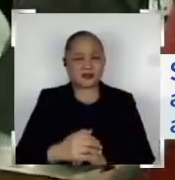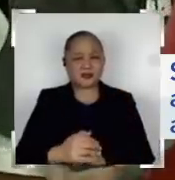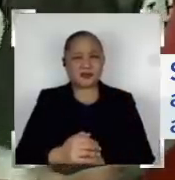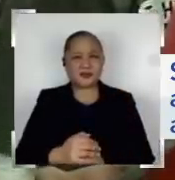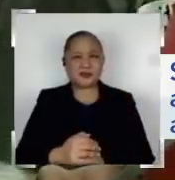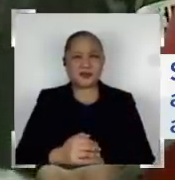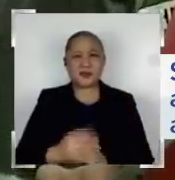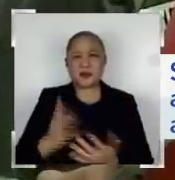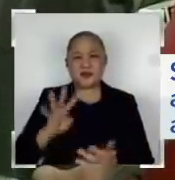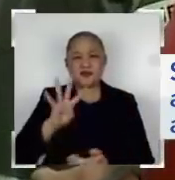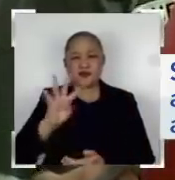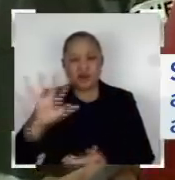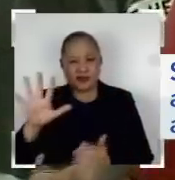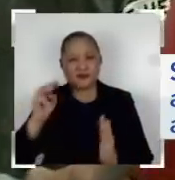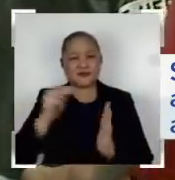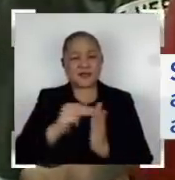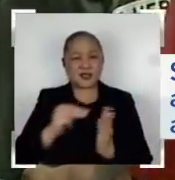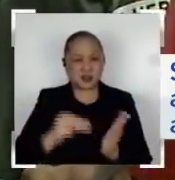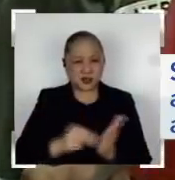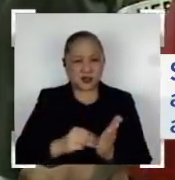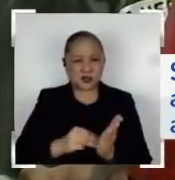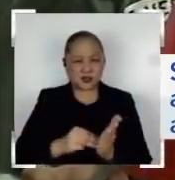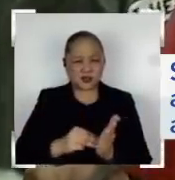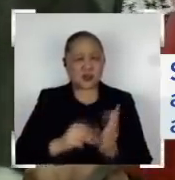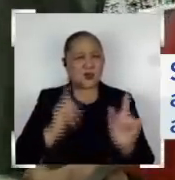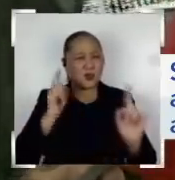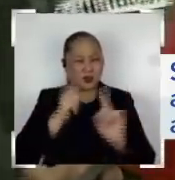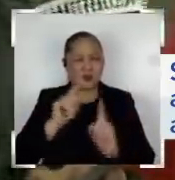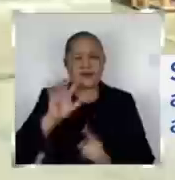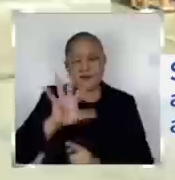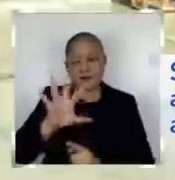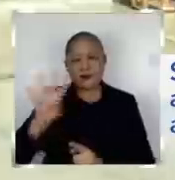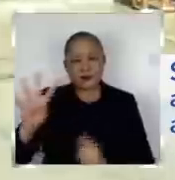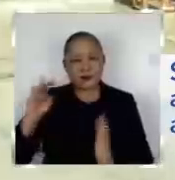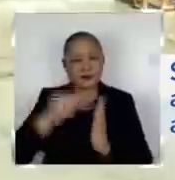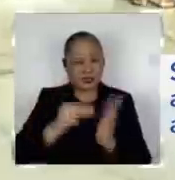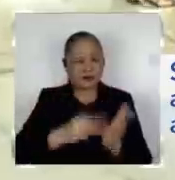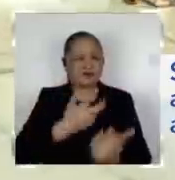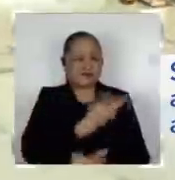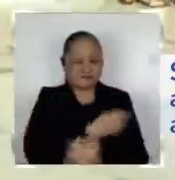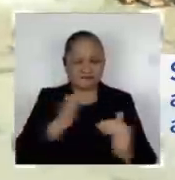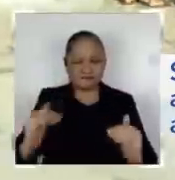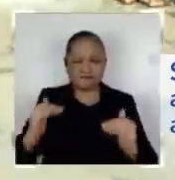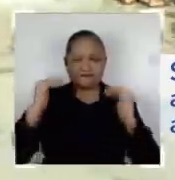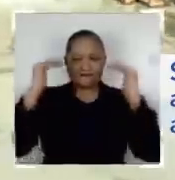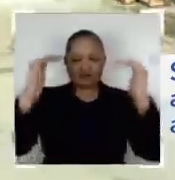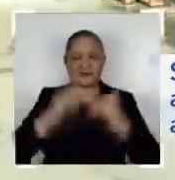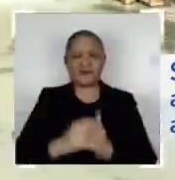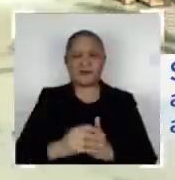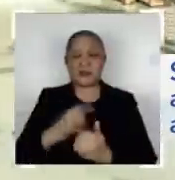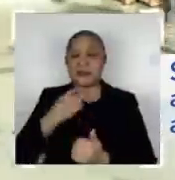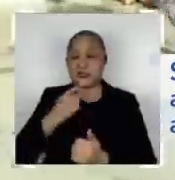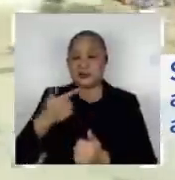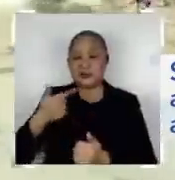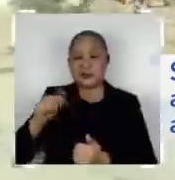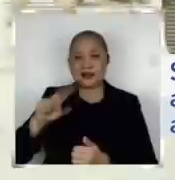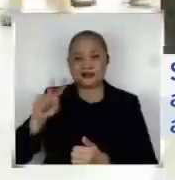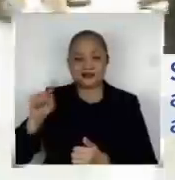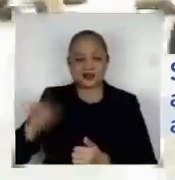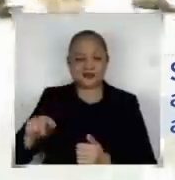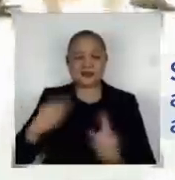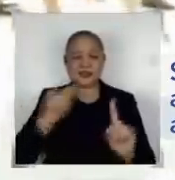45 million mano natin na 54 million yung ano maiangat natin. Sabi ni Galvez, ang mga lugar namang mababa ang jab